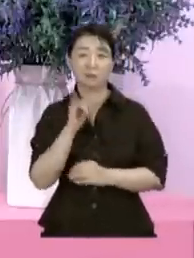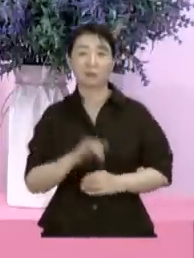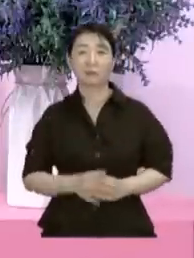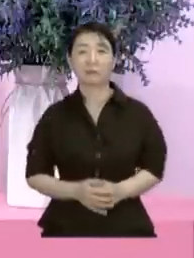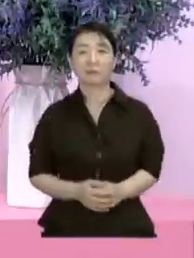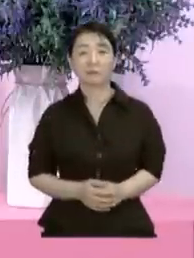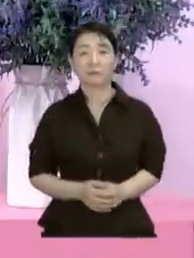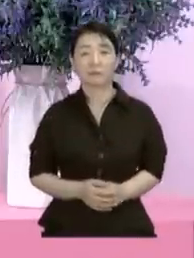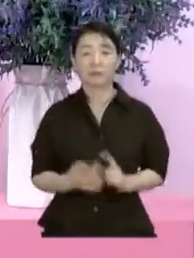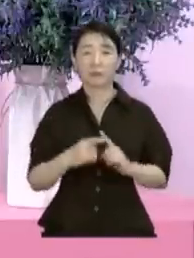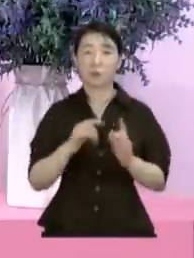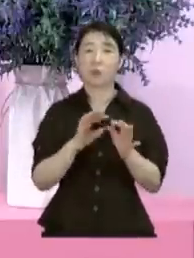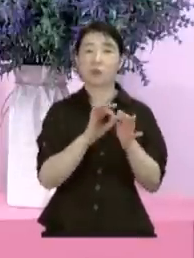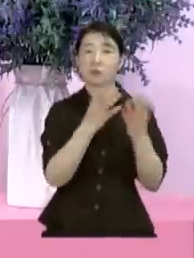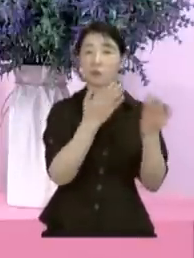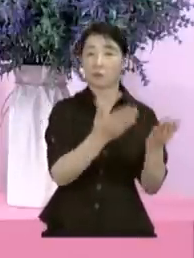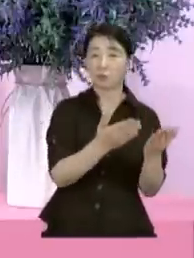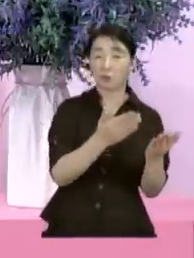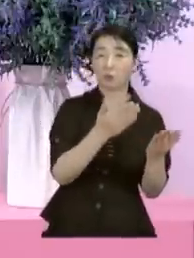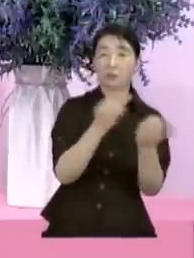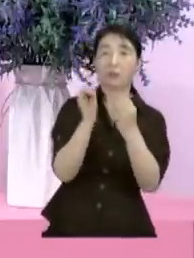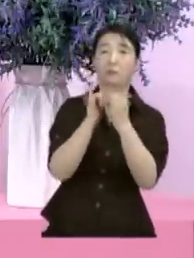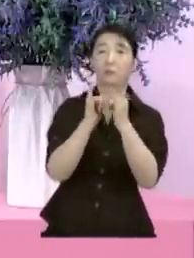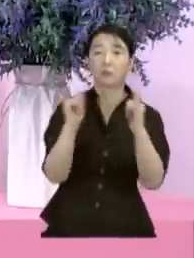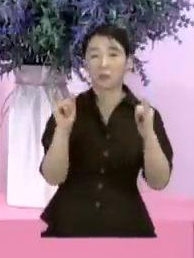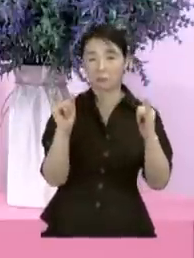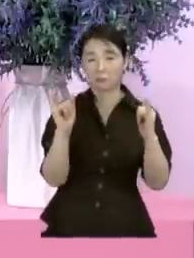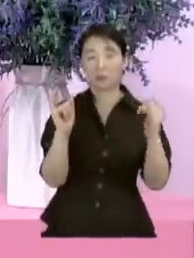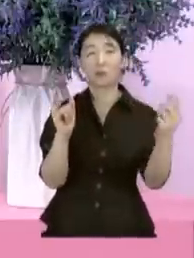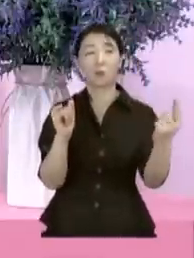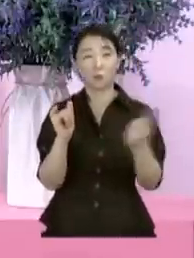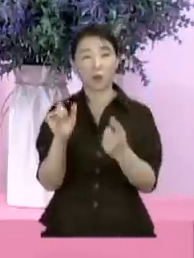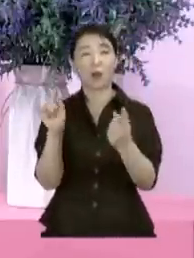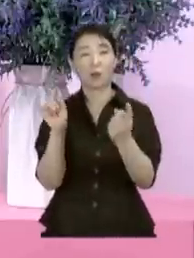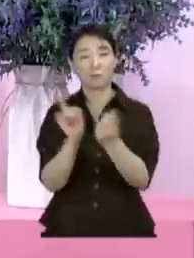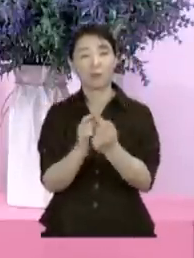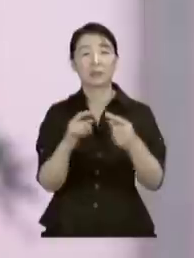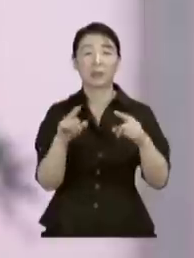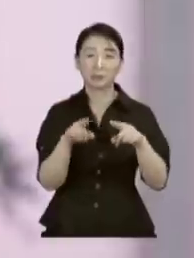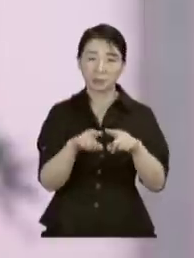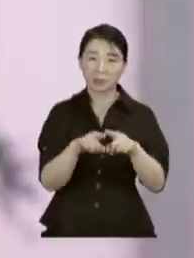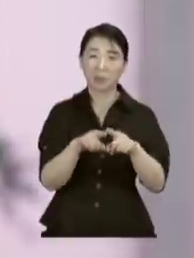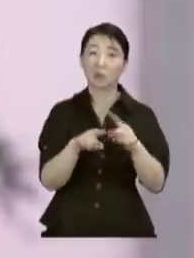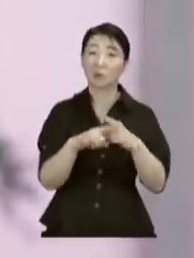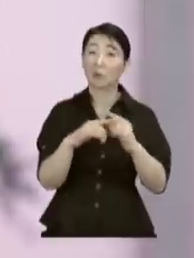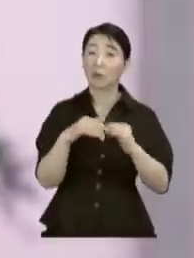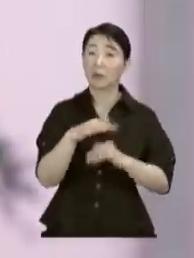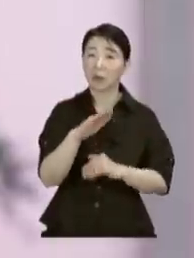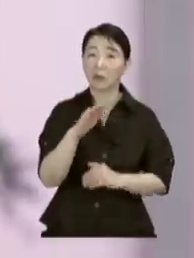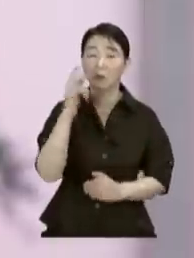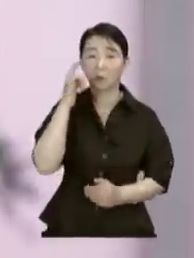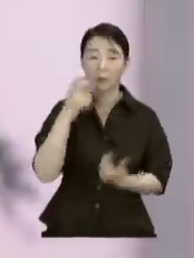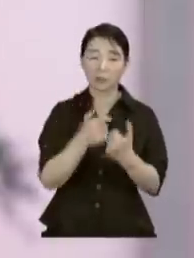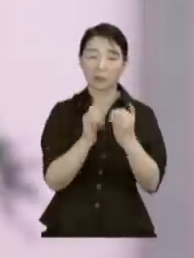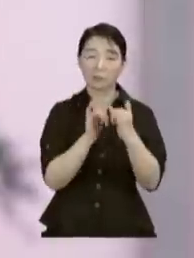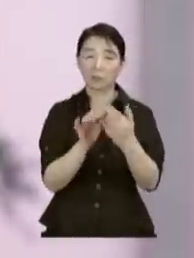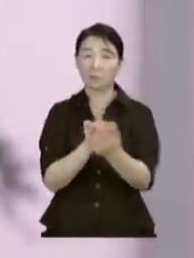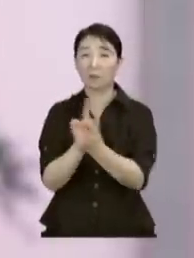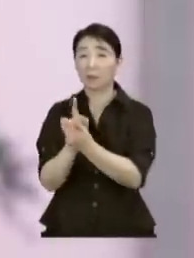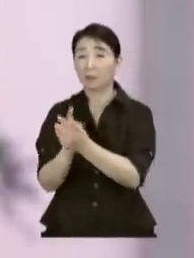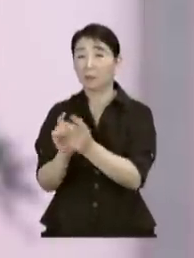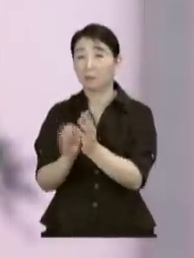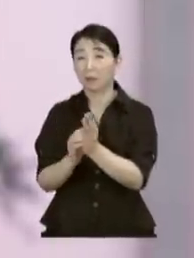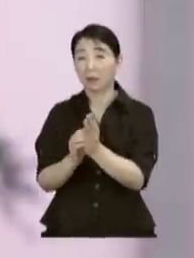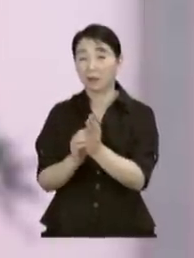교회를 연결해서 우리 탈북민을 찾아와서 만나서 같이 저는 이제 상담사로 이분들을 만나지만